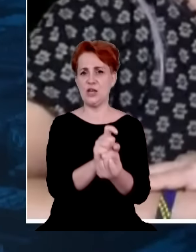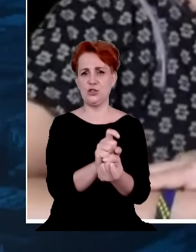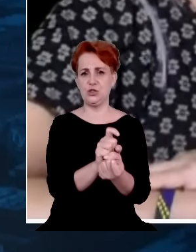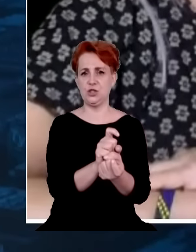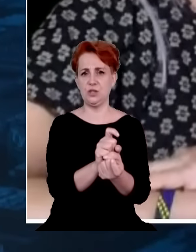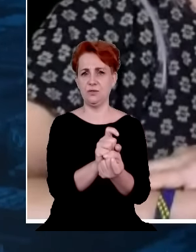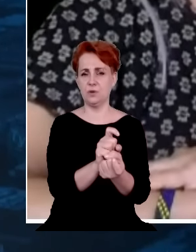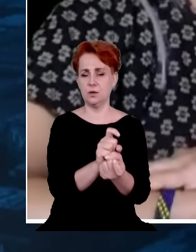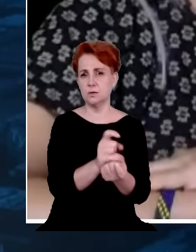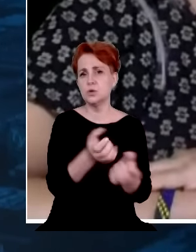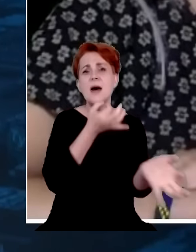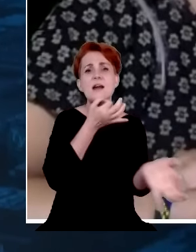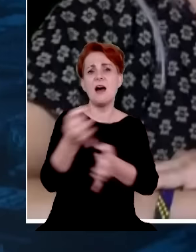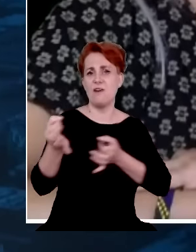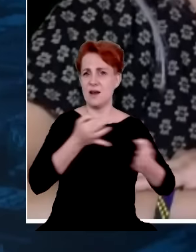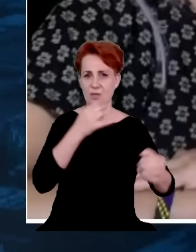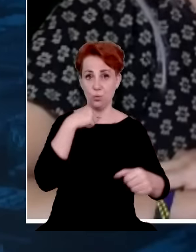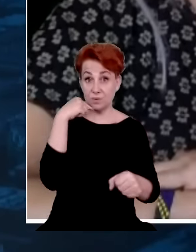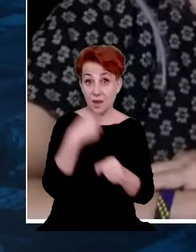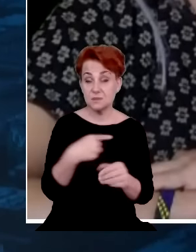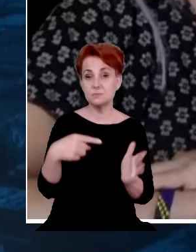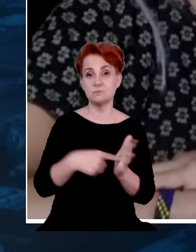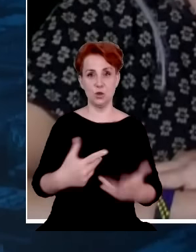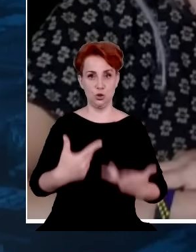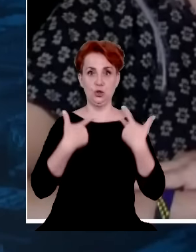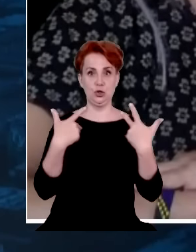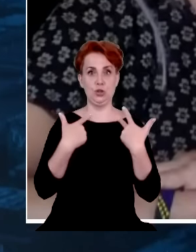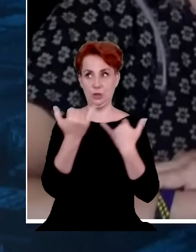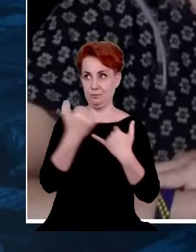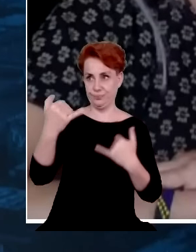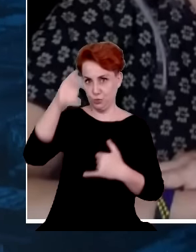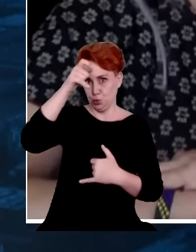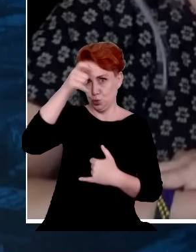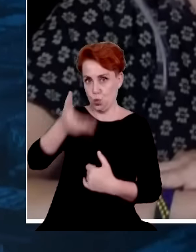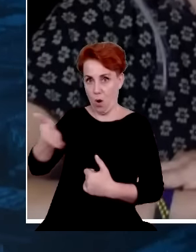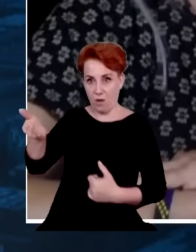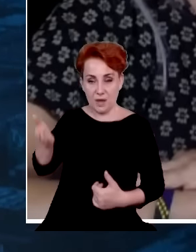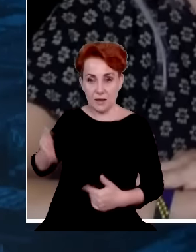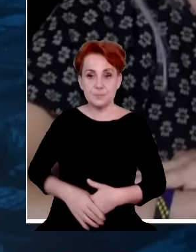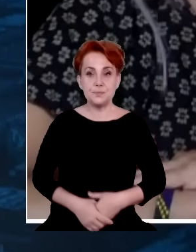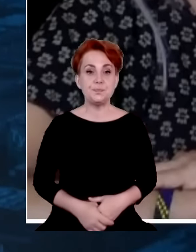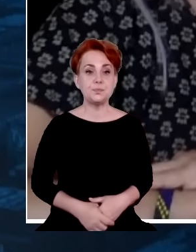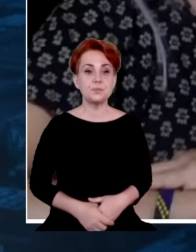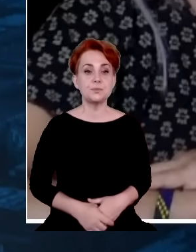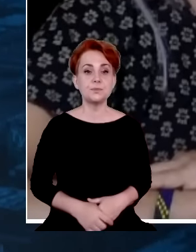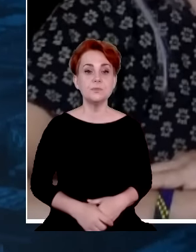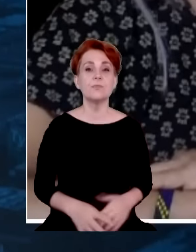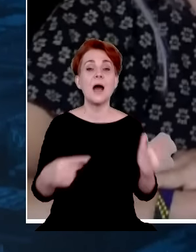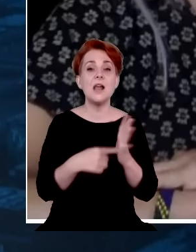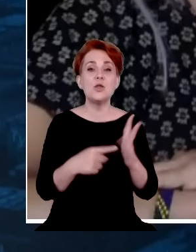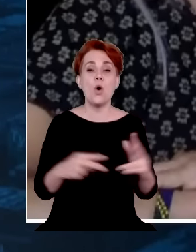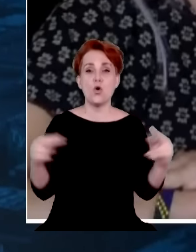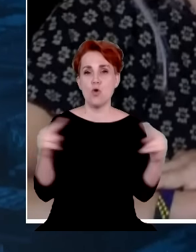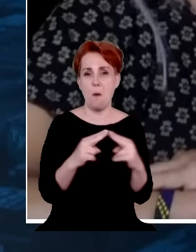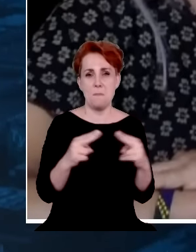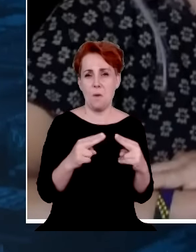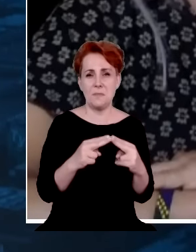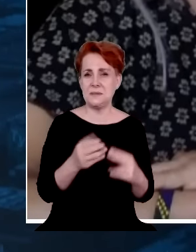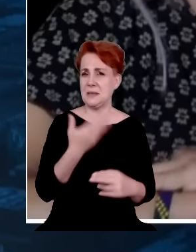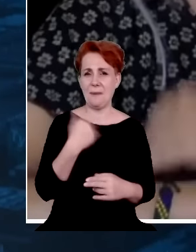by w referendum decydować o życiu człowieka natomiast sam kompromis chyba nie jest właściwym